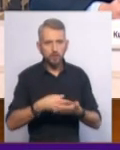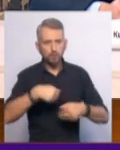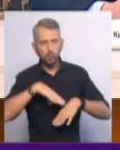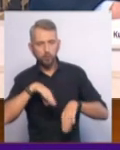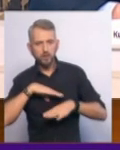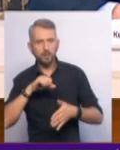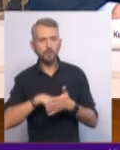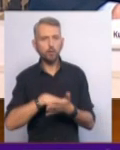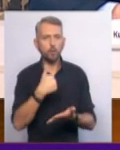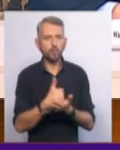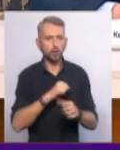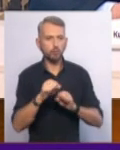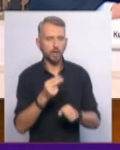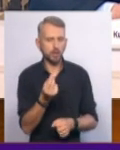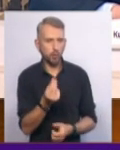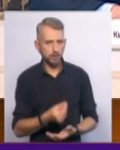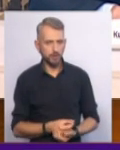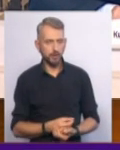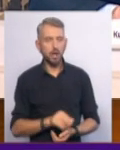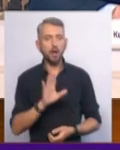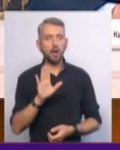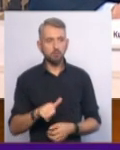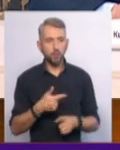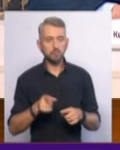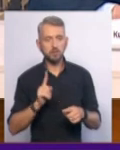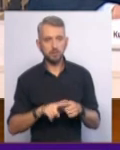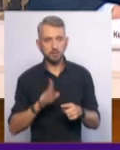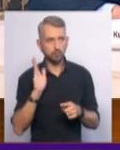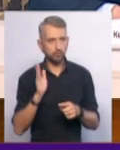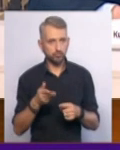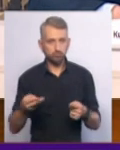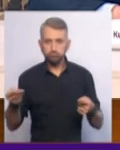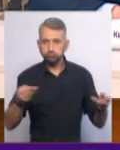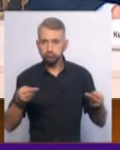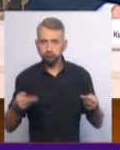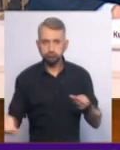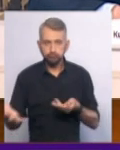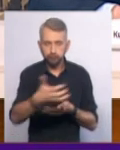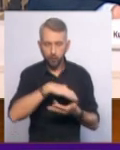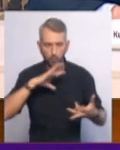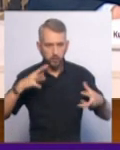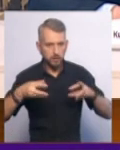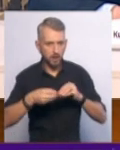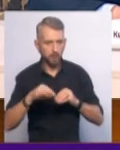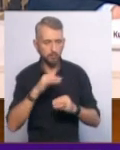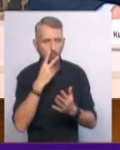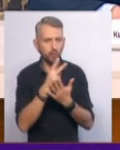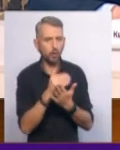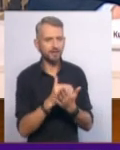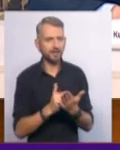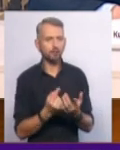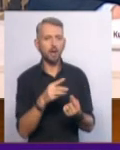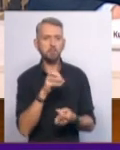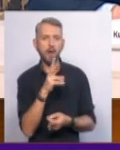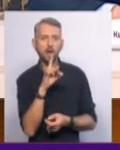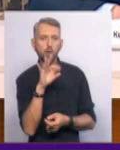головних розпорядників коштів. Далі цей процес буде узагальнений з приводу тих показників, макропоказників, які